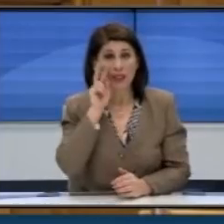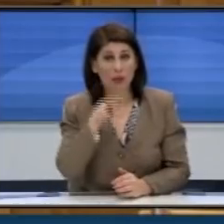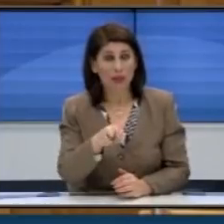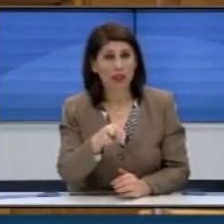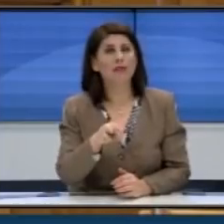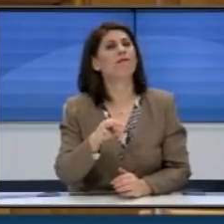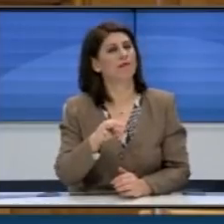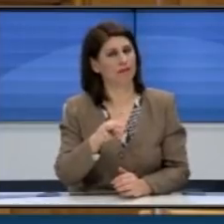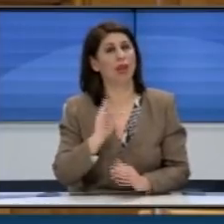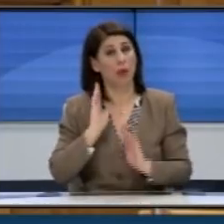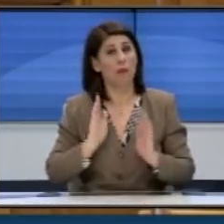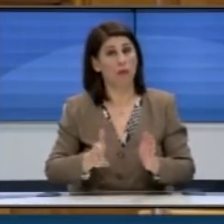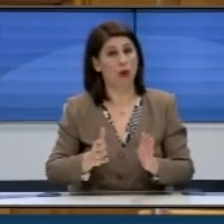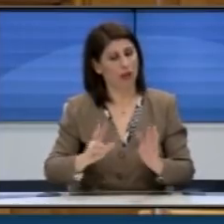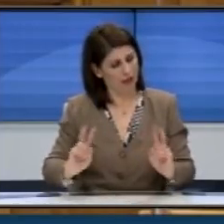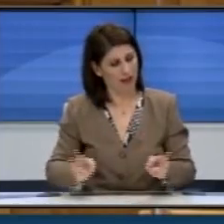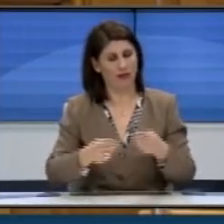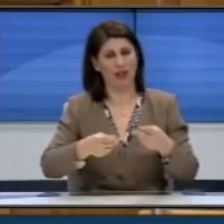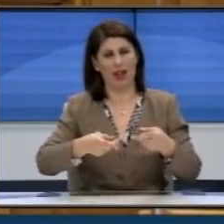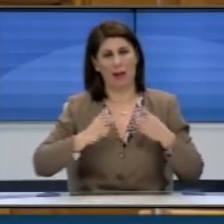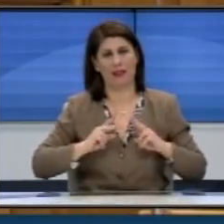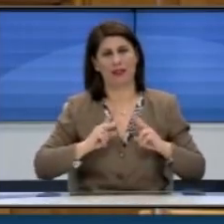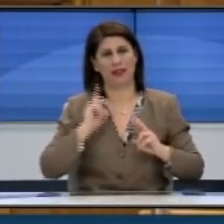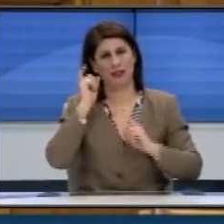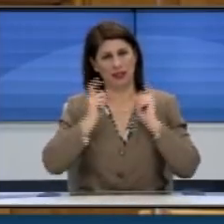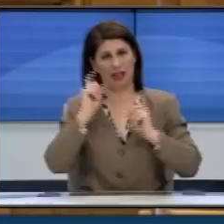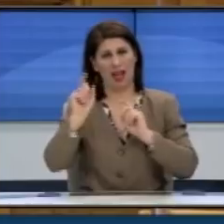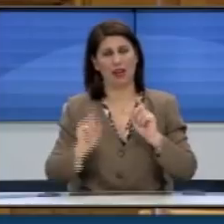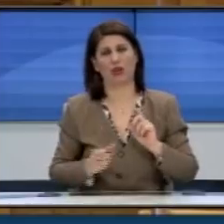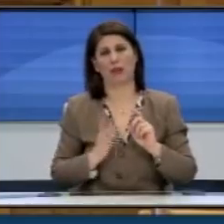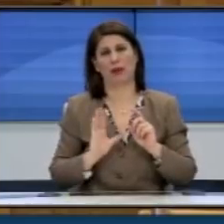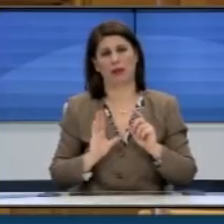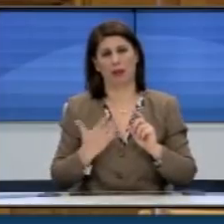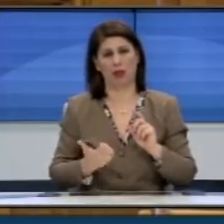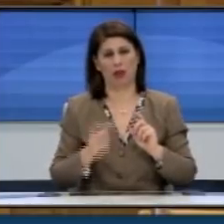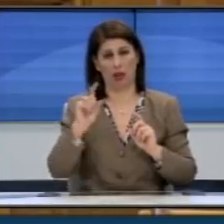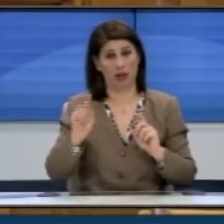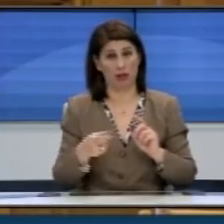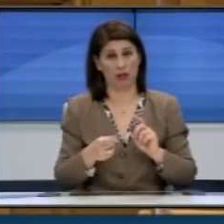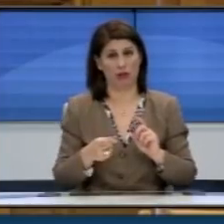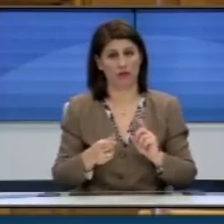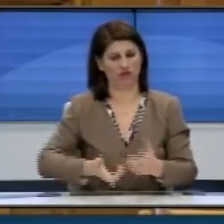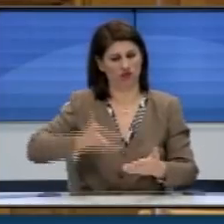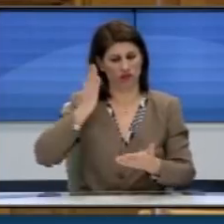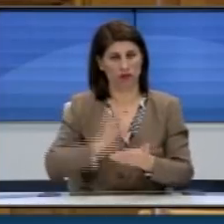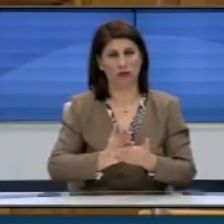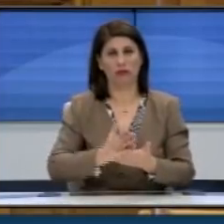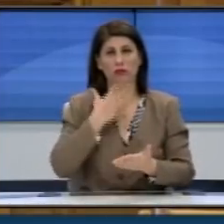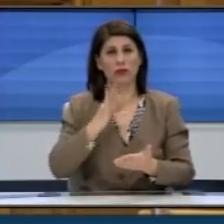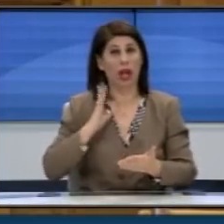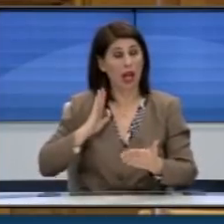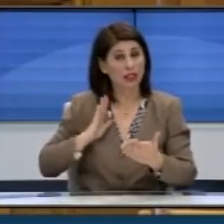οπτική μπορεί να βρει κανείς τις απαντήσεις στα ερωτήματα που τον βασανίζουν. Ερωτήματα αμήλικτα για